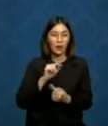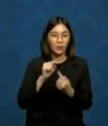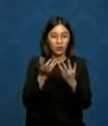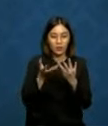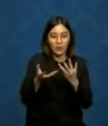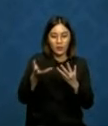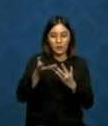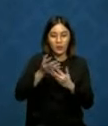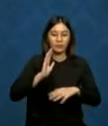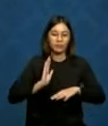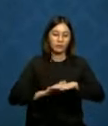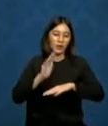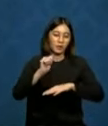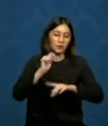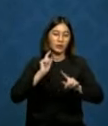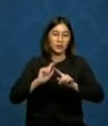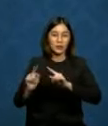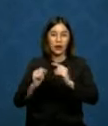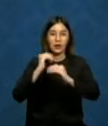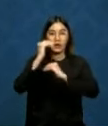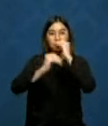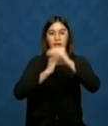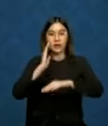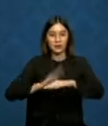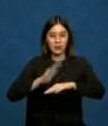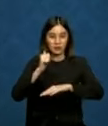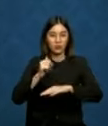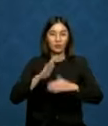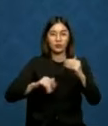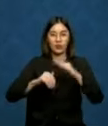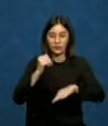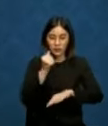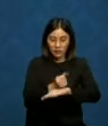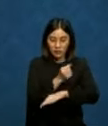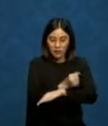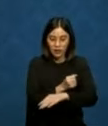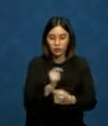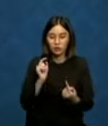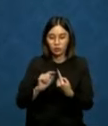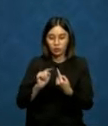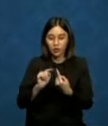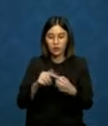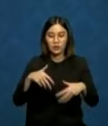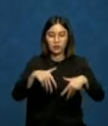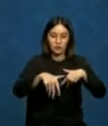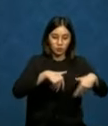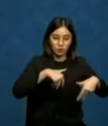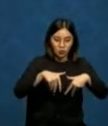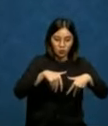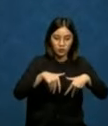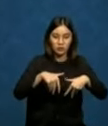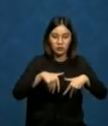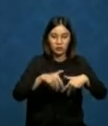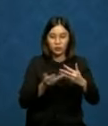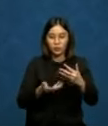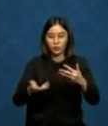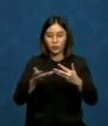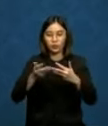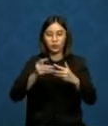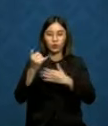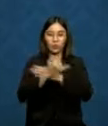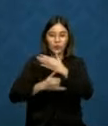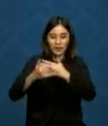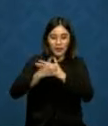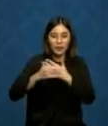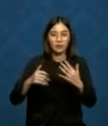ยกระดับความสามารถพัฒนาทักษะฝีมือแรงงานจากระดับชุมชนท้องถิ่นขึ้นมาเป็นระดับประเทศ